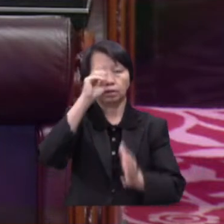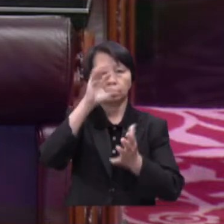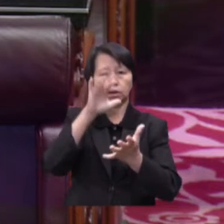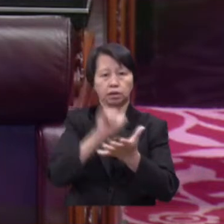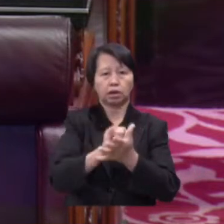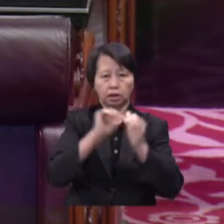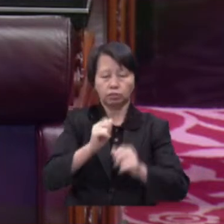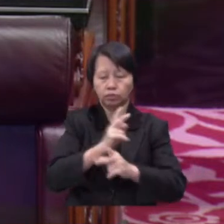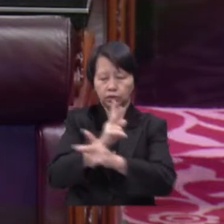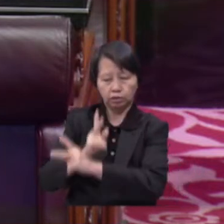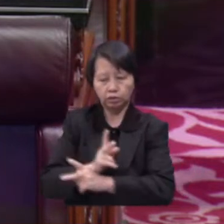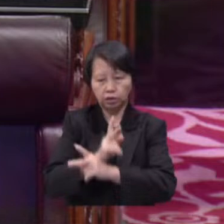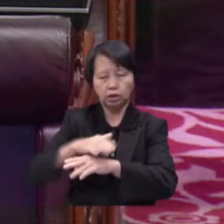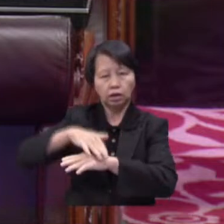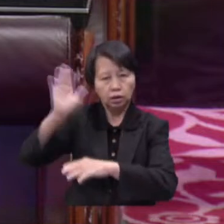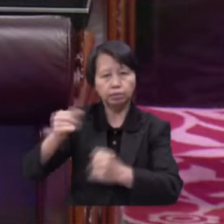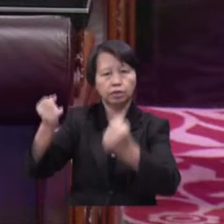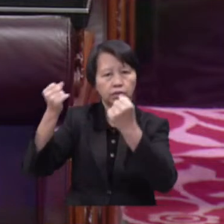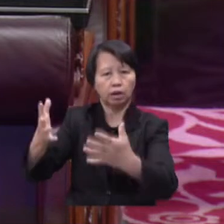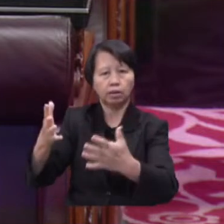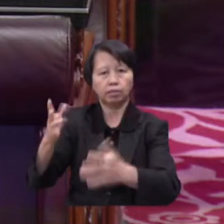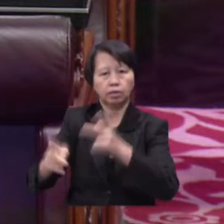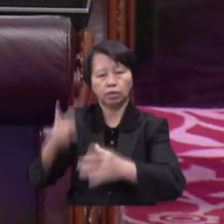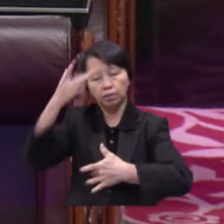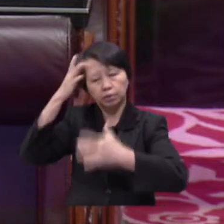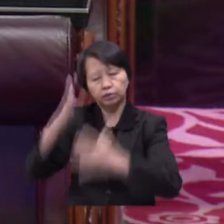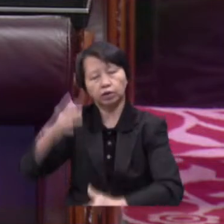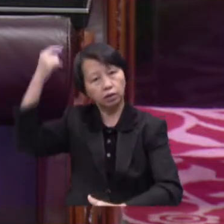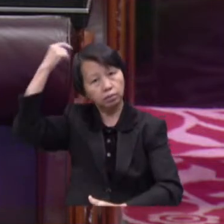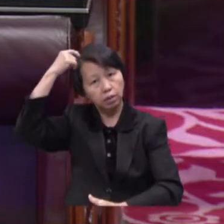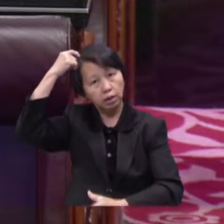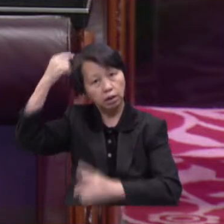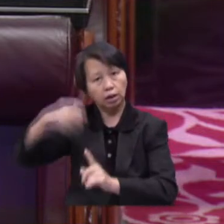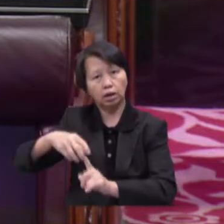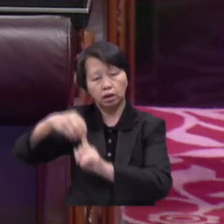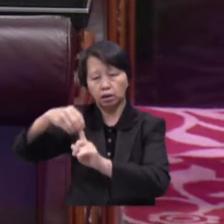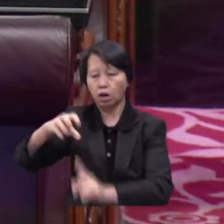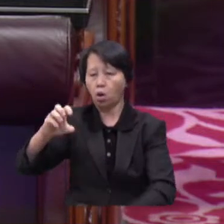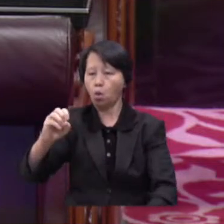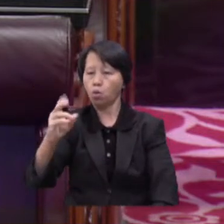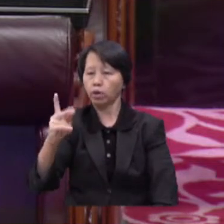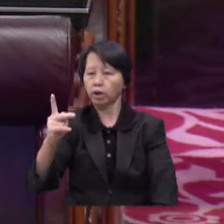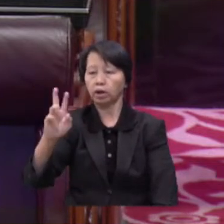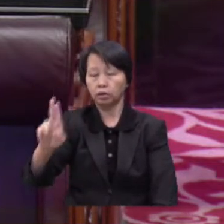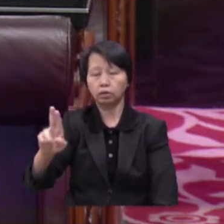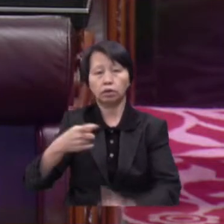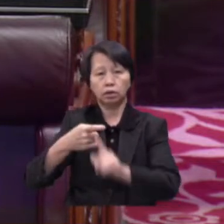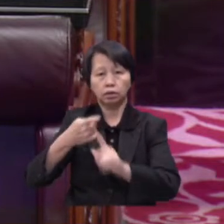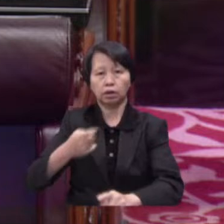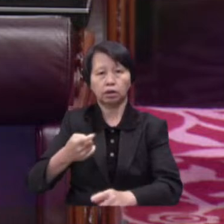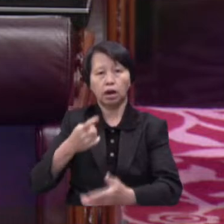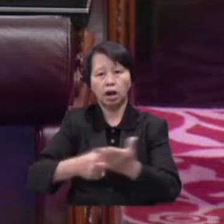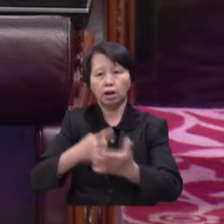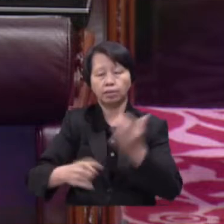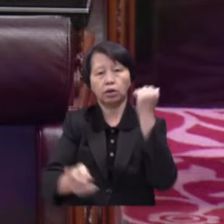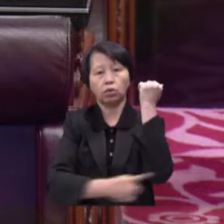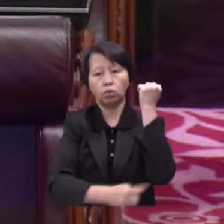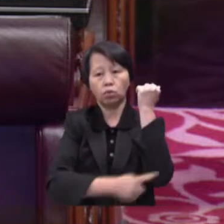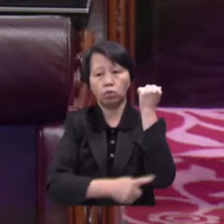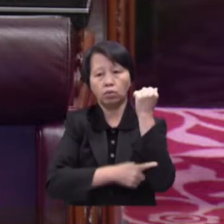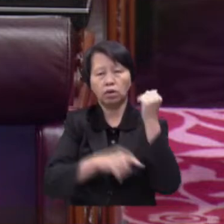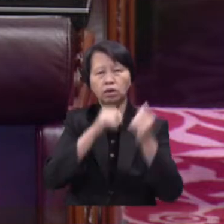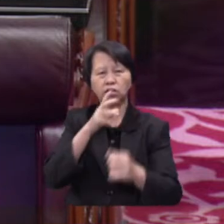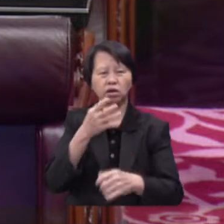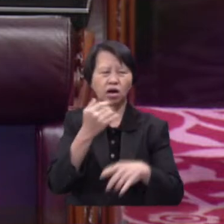mampu melindungi Lebih ramai lagi sakit mental khususnya daripada sebaran hukuman yang tidak